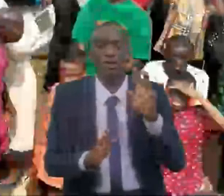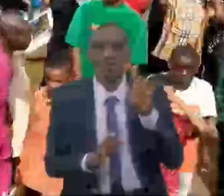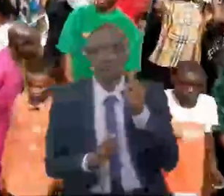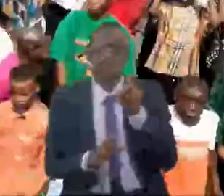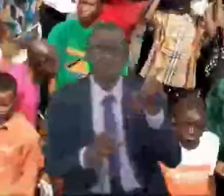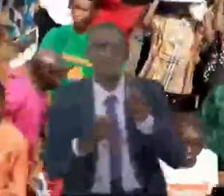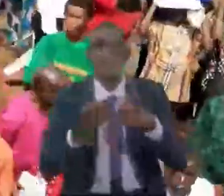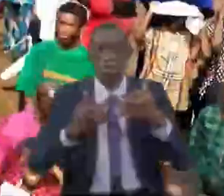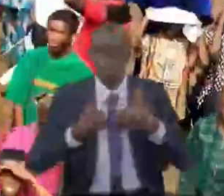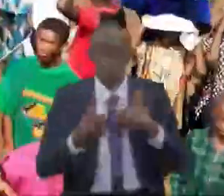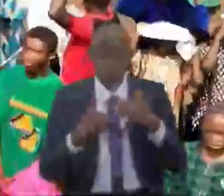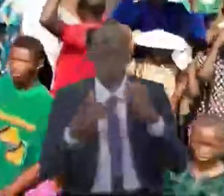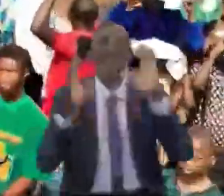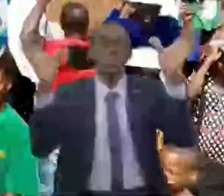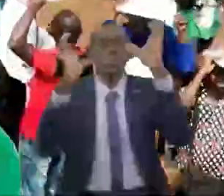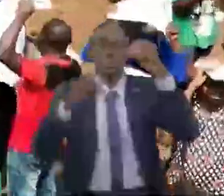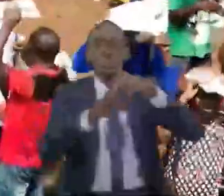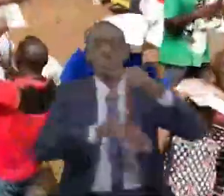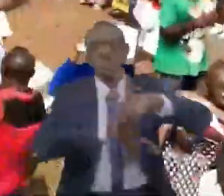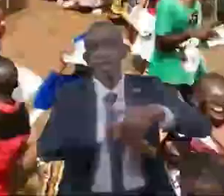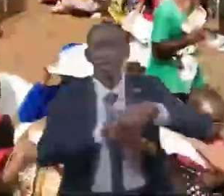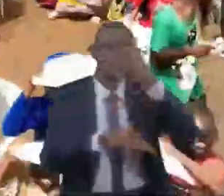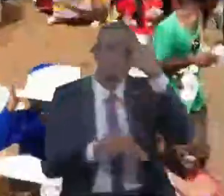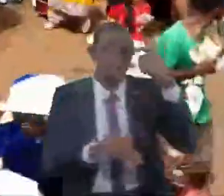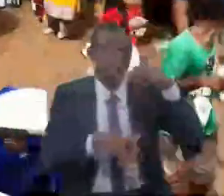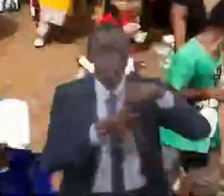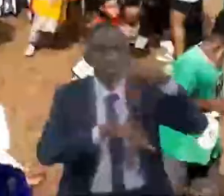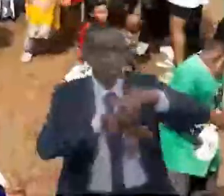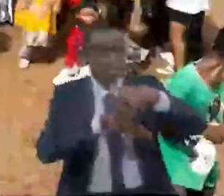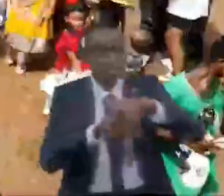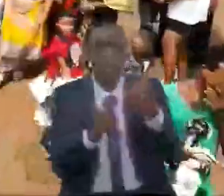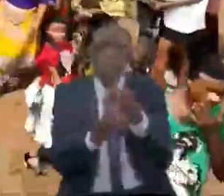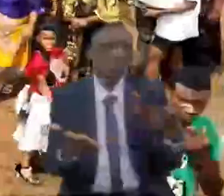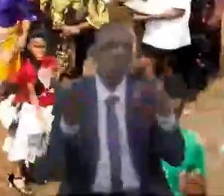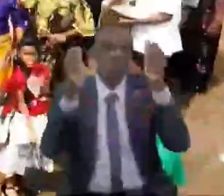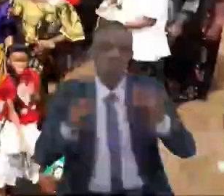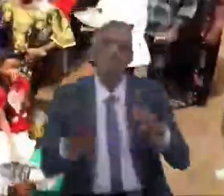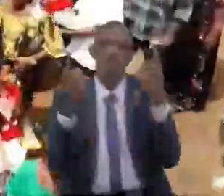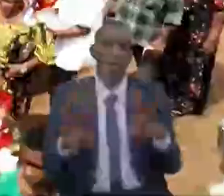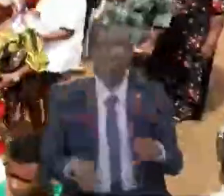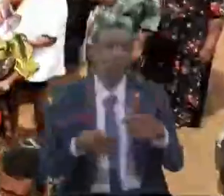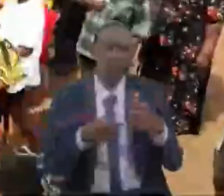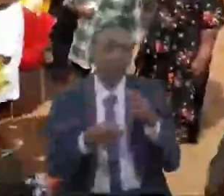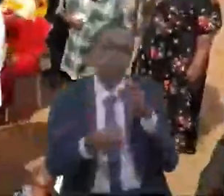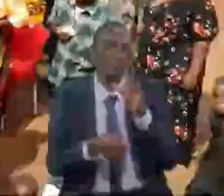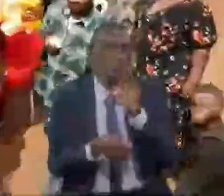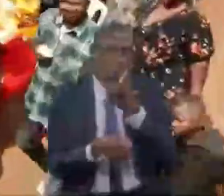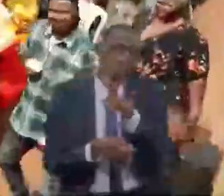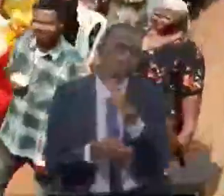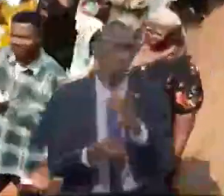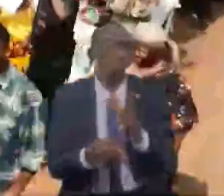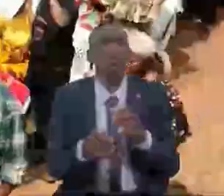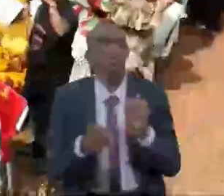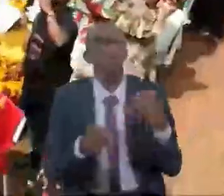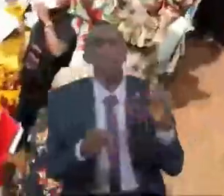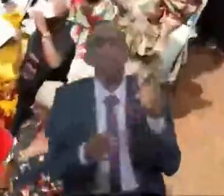nuit. Parce que dans la nuit, tout peut arriver de la poche noire.